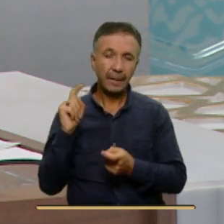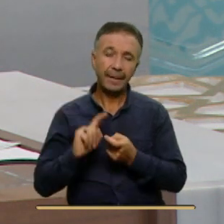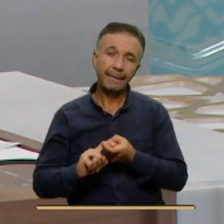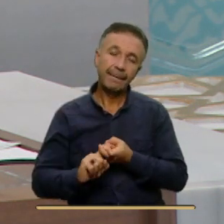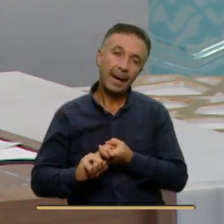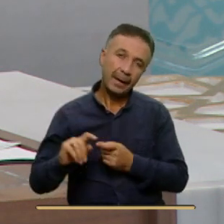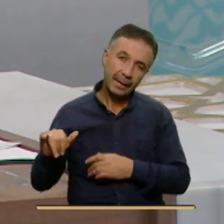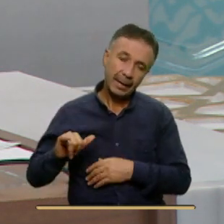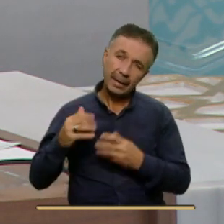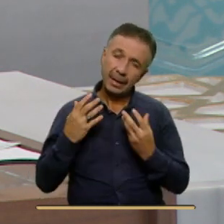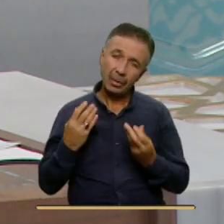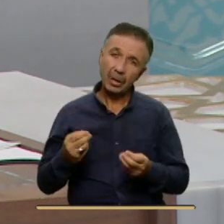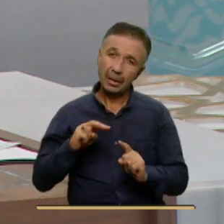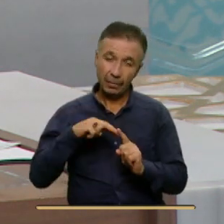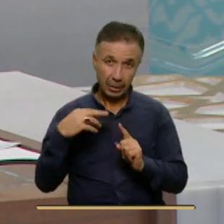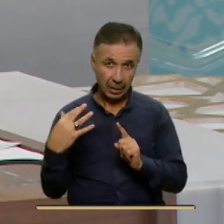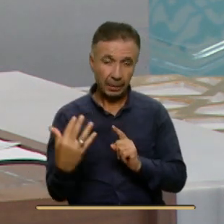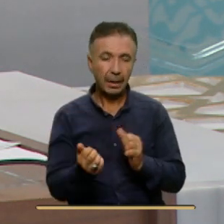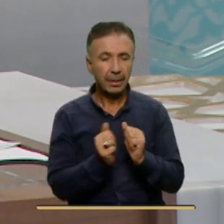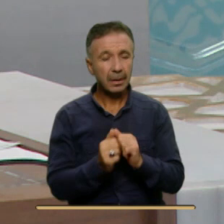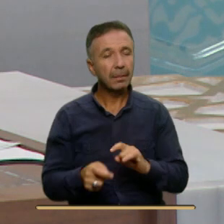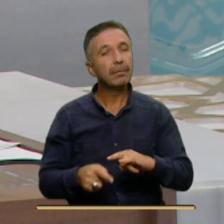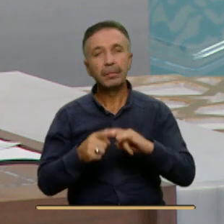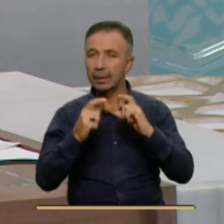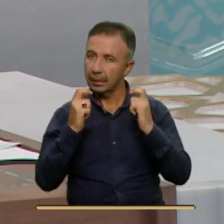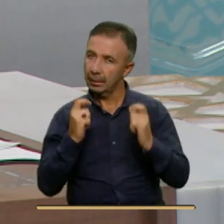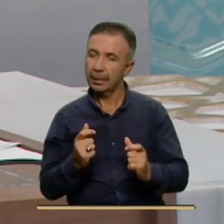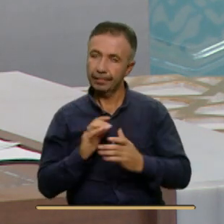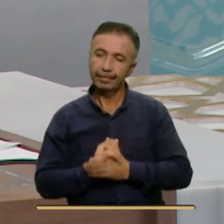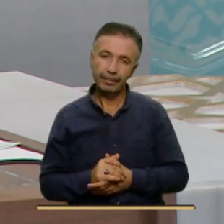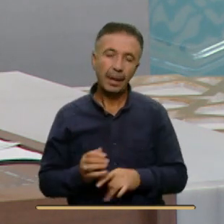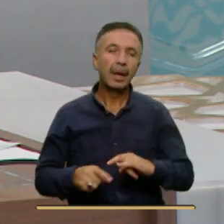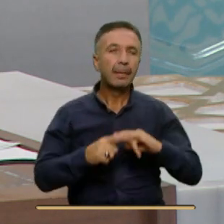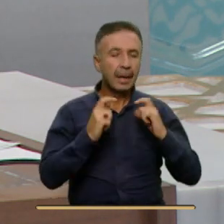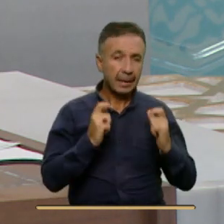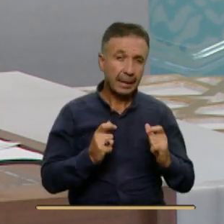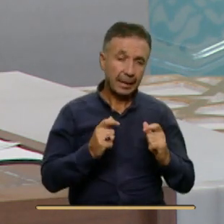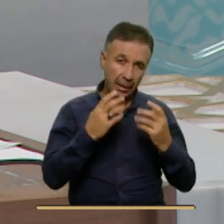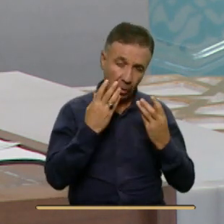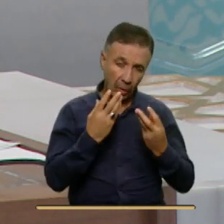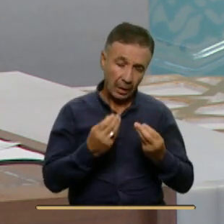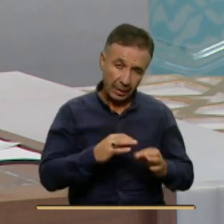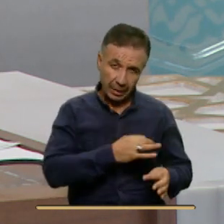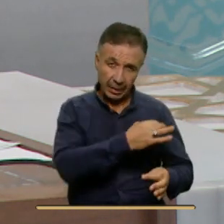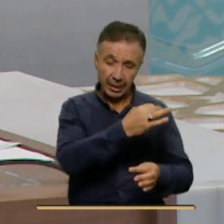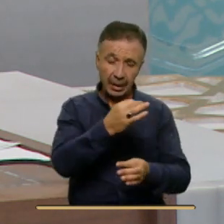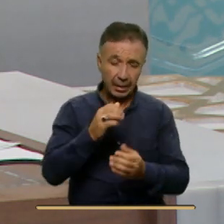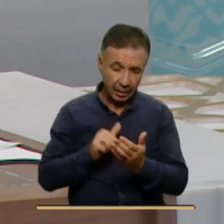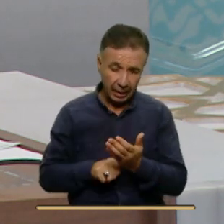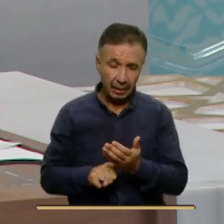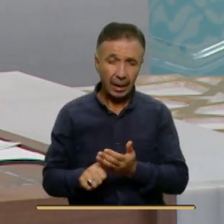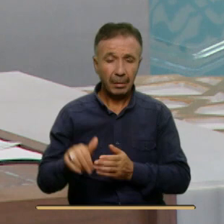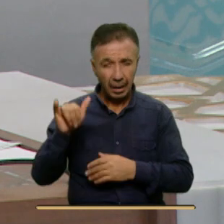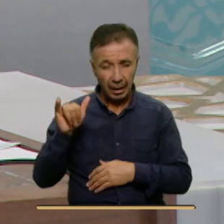bulunan neferleriyle beraber Mekke'de. Mekke'de bulunanların tamamı haklarında